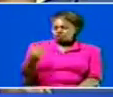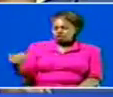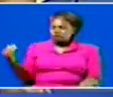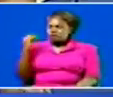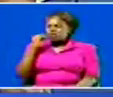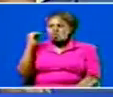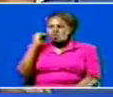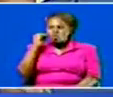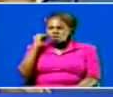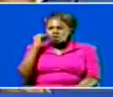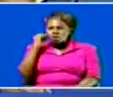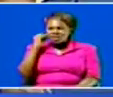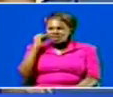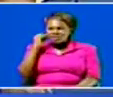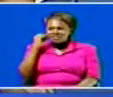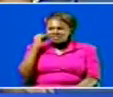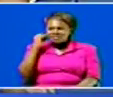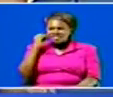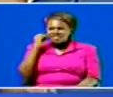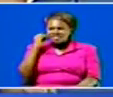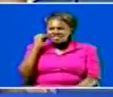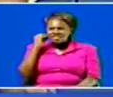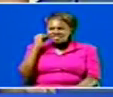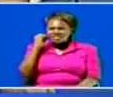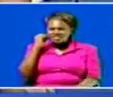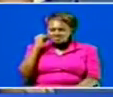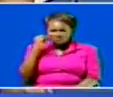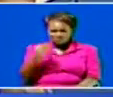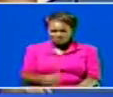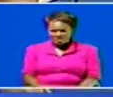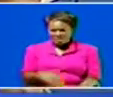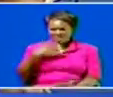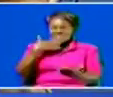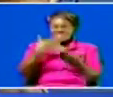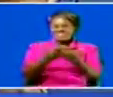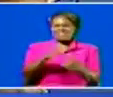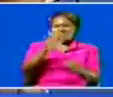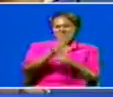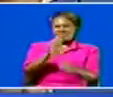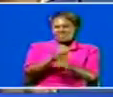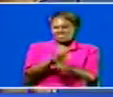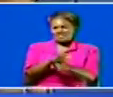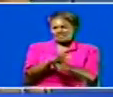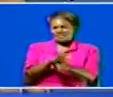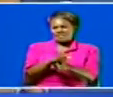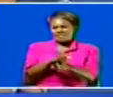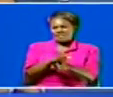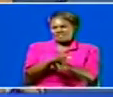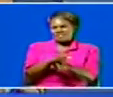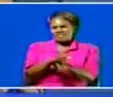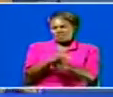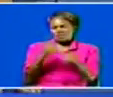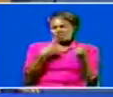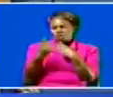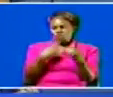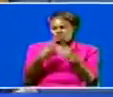help. Kabisa. Bonoko manze, ilikuwa imeweza yani. Thank you so much, strong. All right, thank you very much. I've been speaking